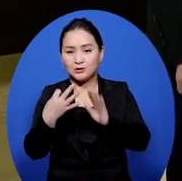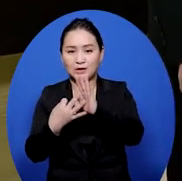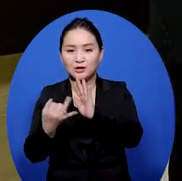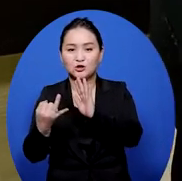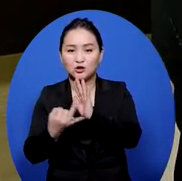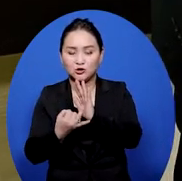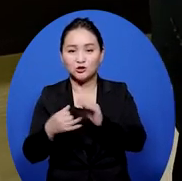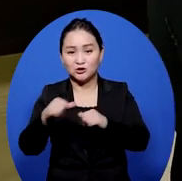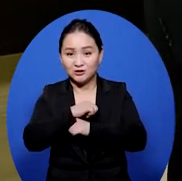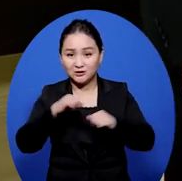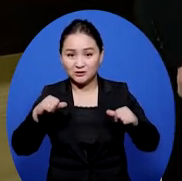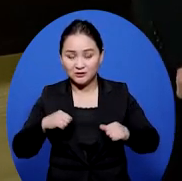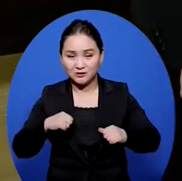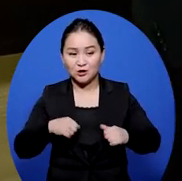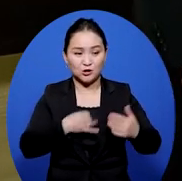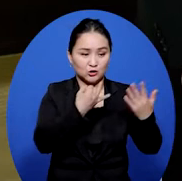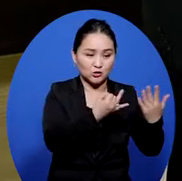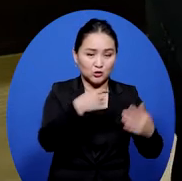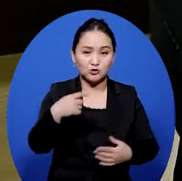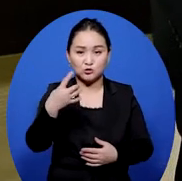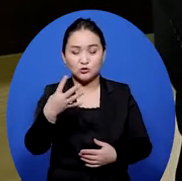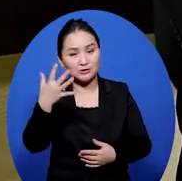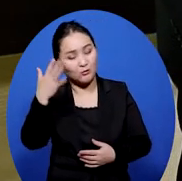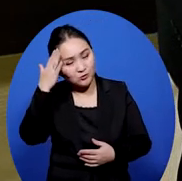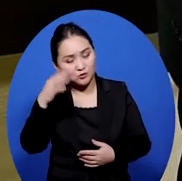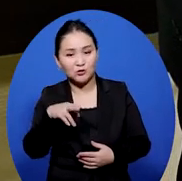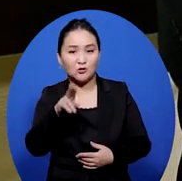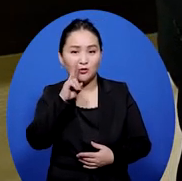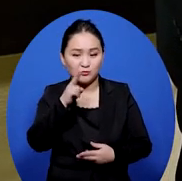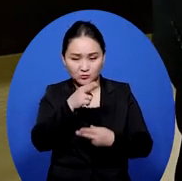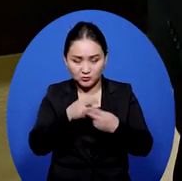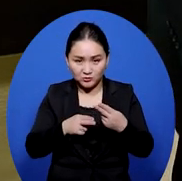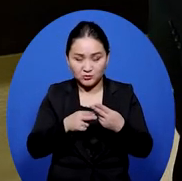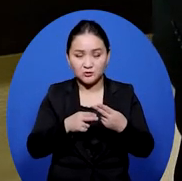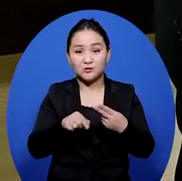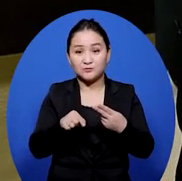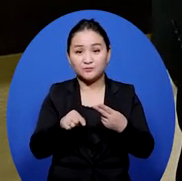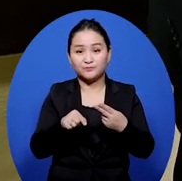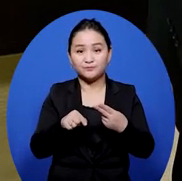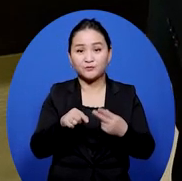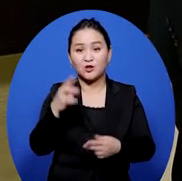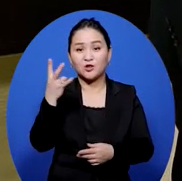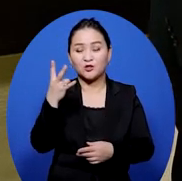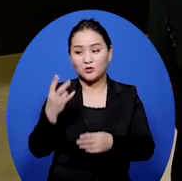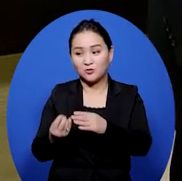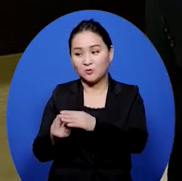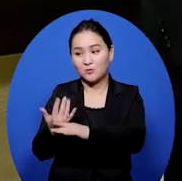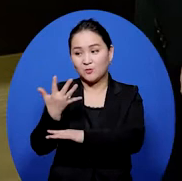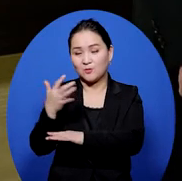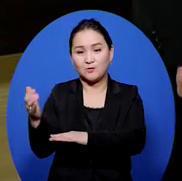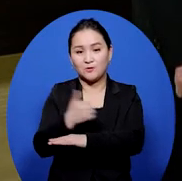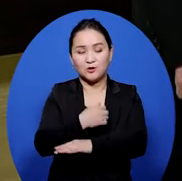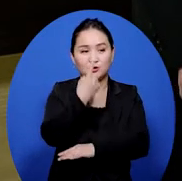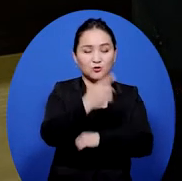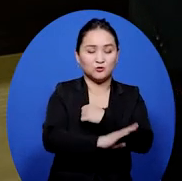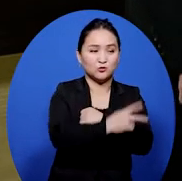300 287 иргэний бол 7-оос 45 оны хугацаанд хүнсний эрхийн мэдхийн үйлчлэгийн амрагд иргэдэд ногоон оруулалтын амжилтыг ус өдрийн